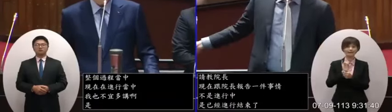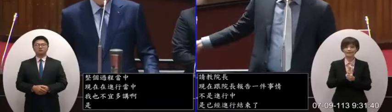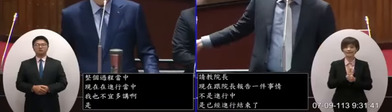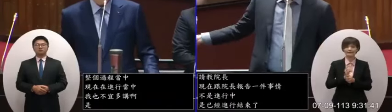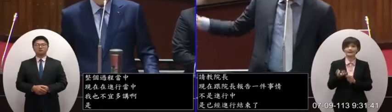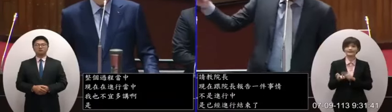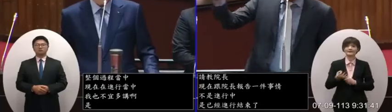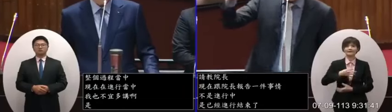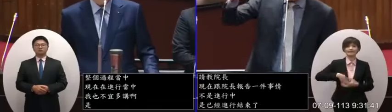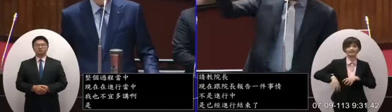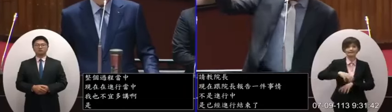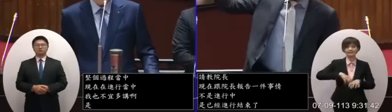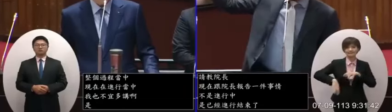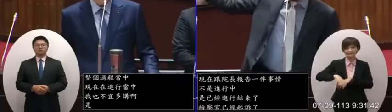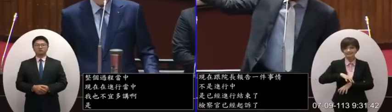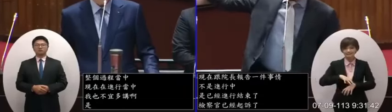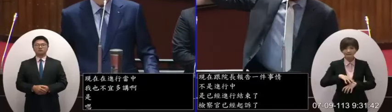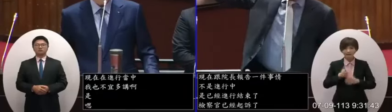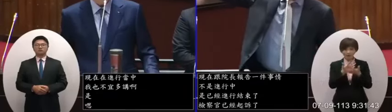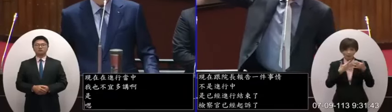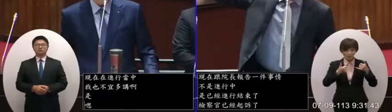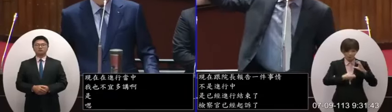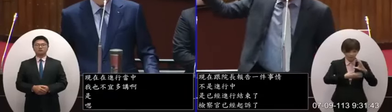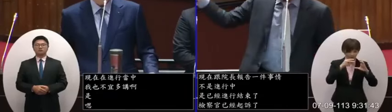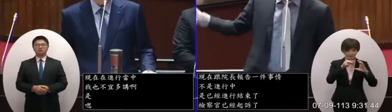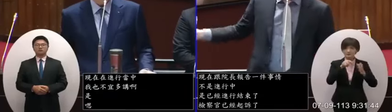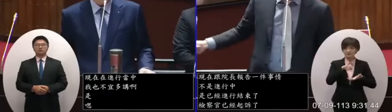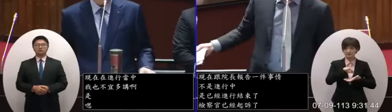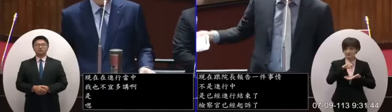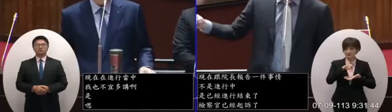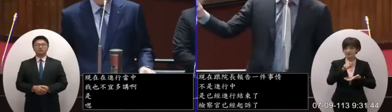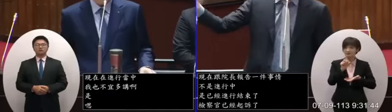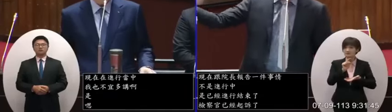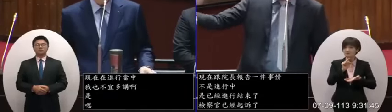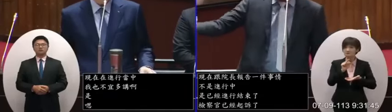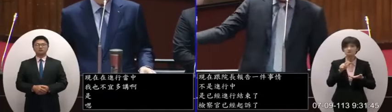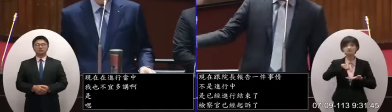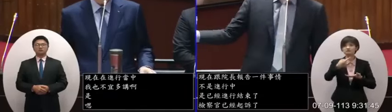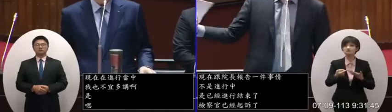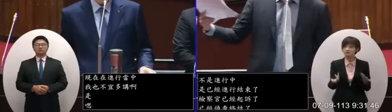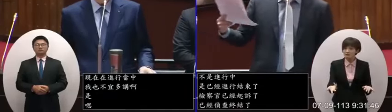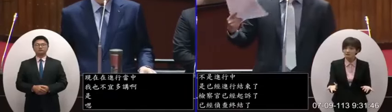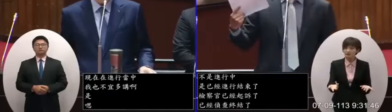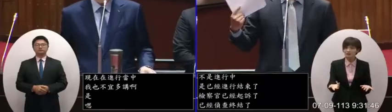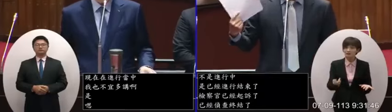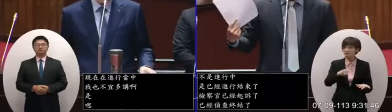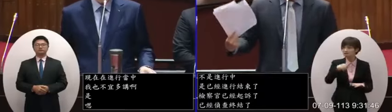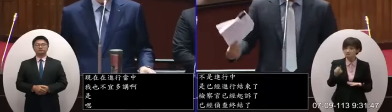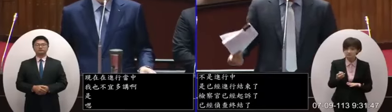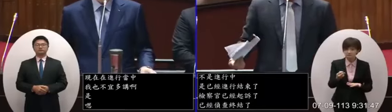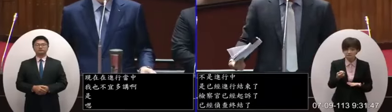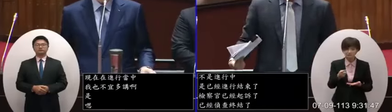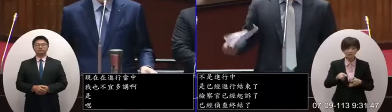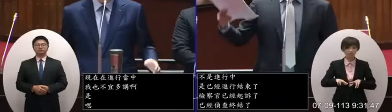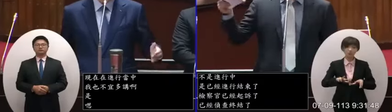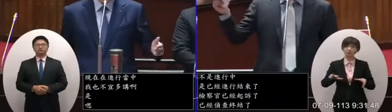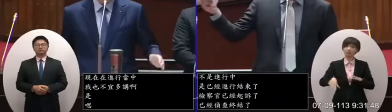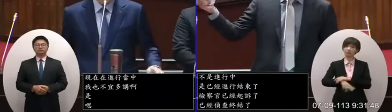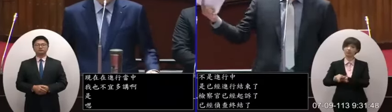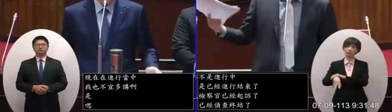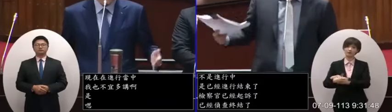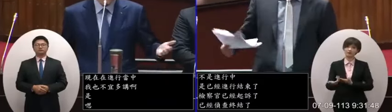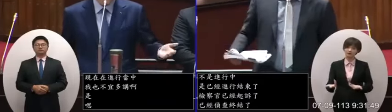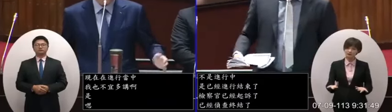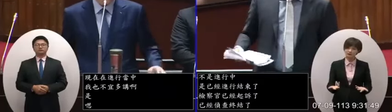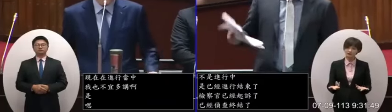中，但是提到了这个公司在这个诈欺洗钱的网络当中，然后呢，然后就没有然后了。这是为